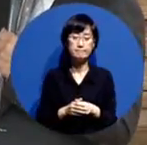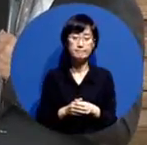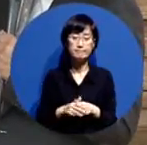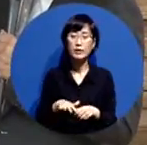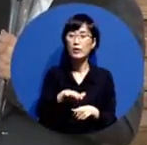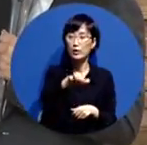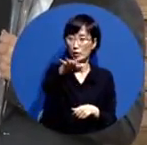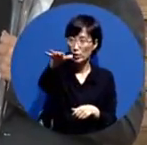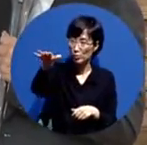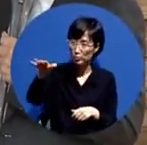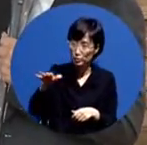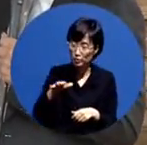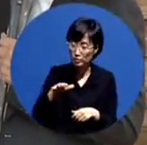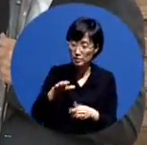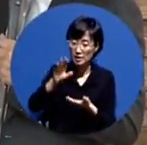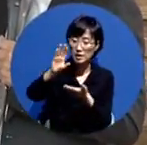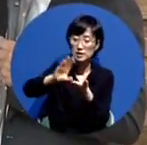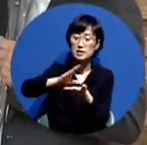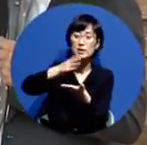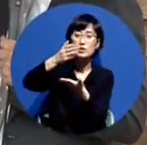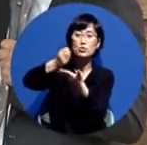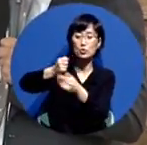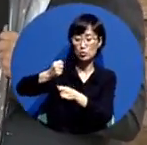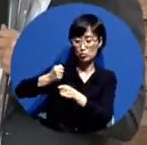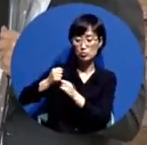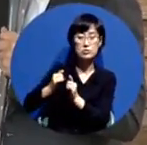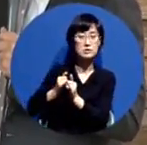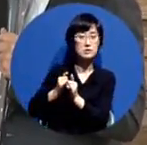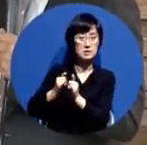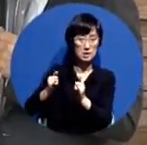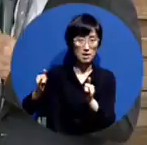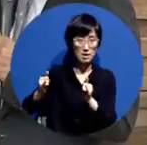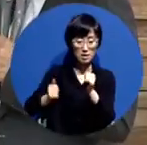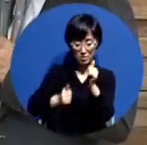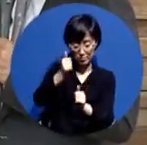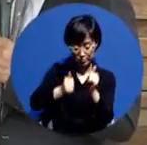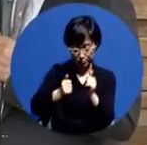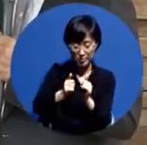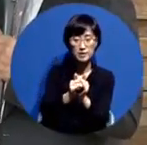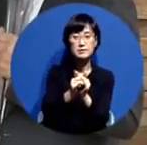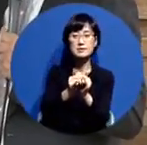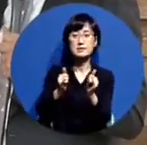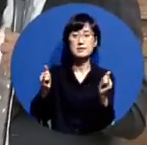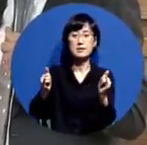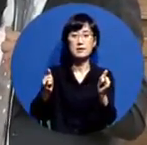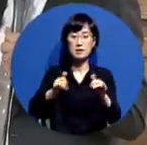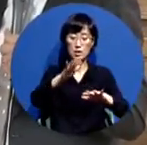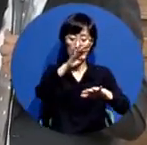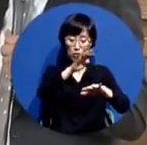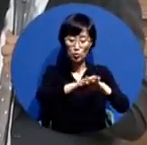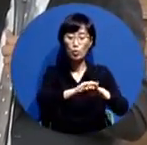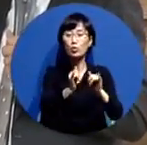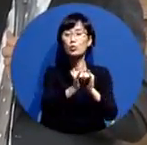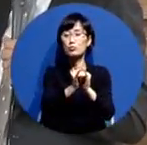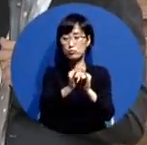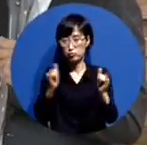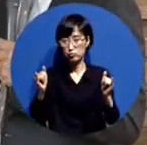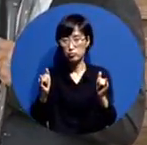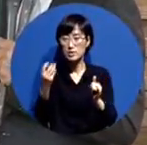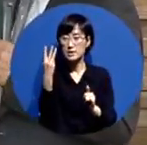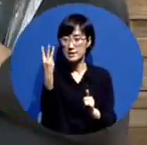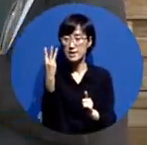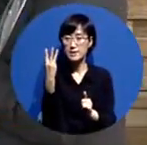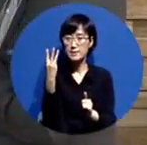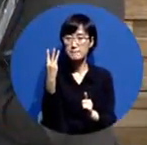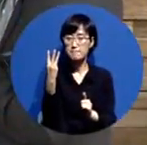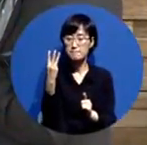러분은그리스도의군사로경계하는자로수고하는농부의비밀을가진제자들이다 你们是拥有这